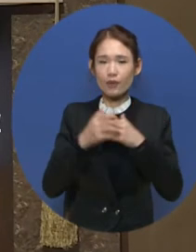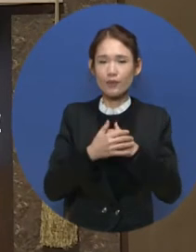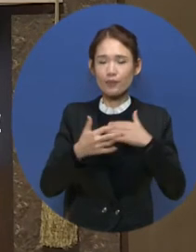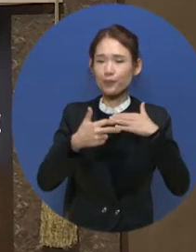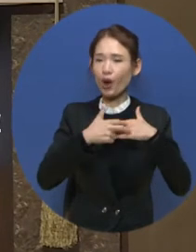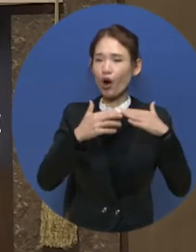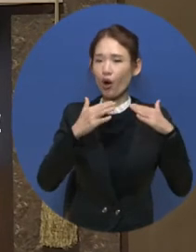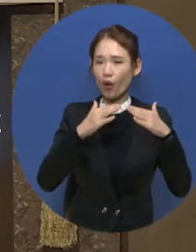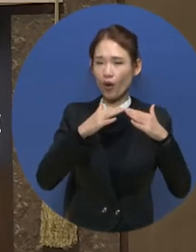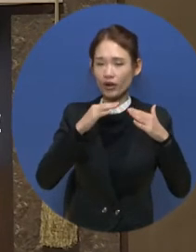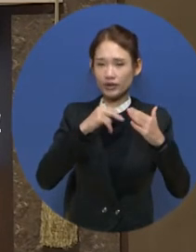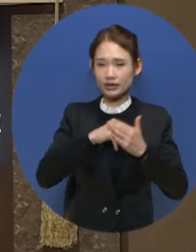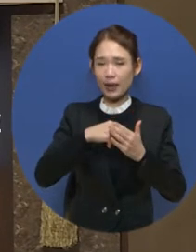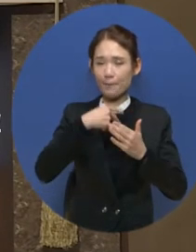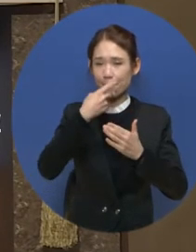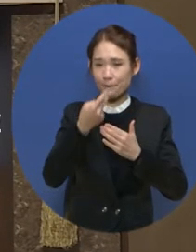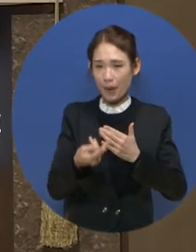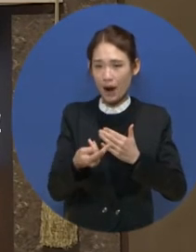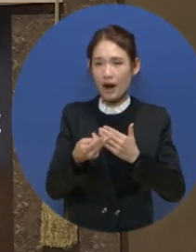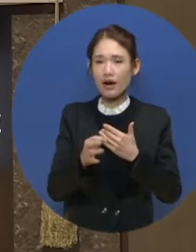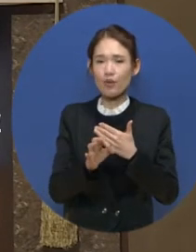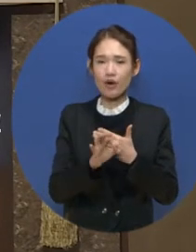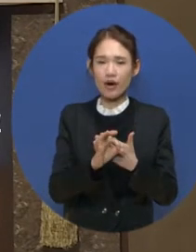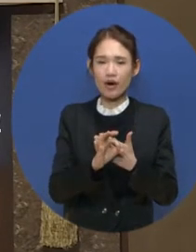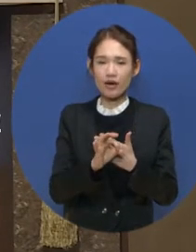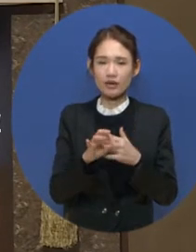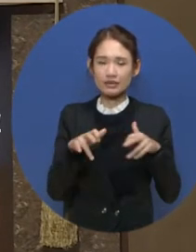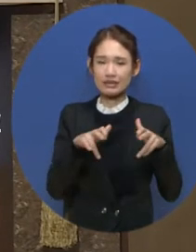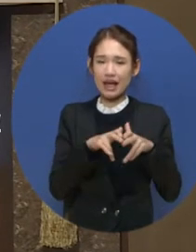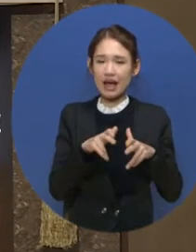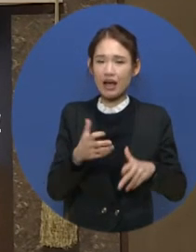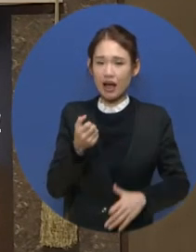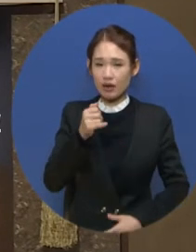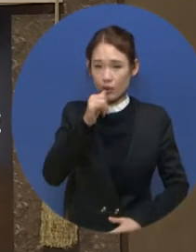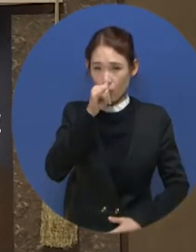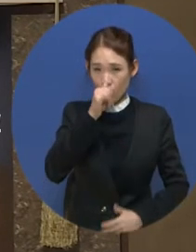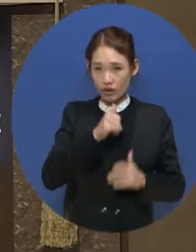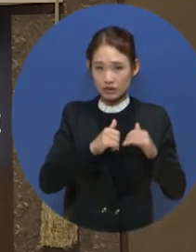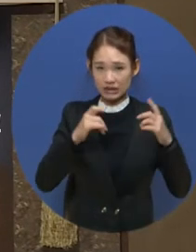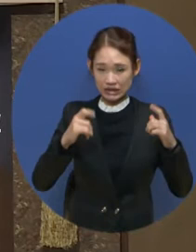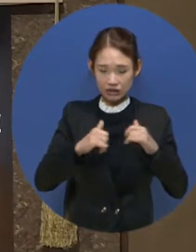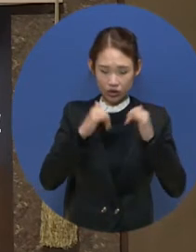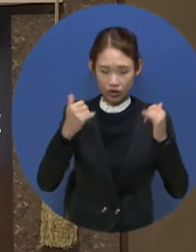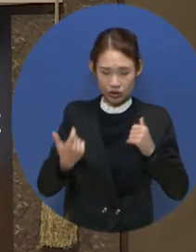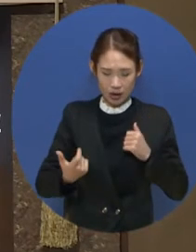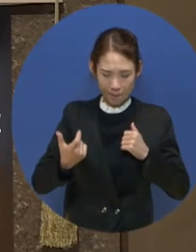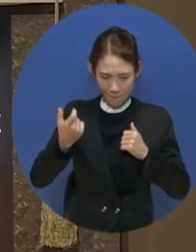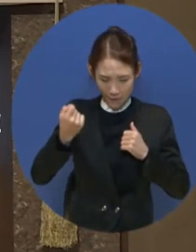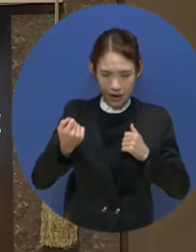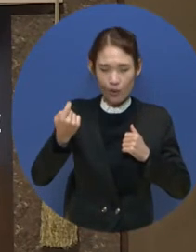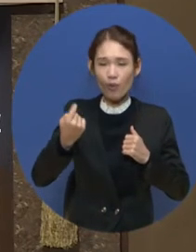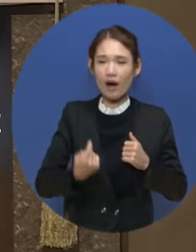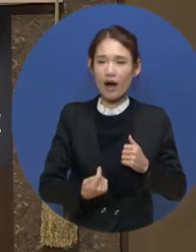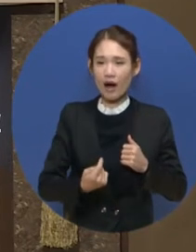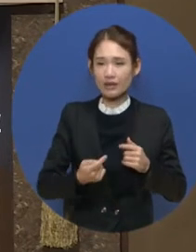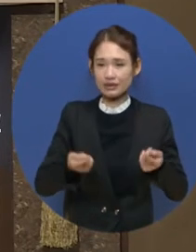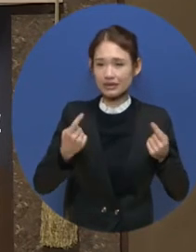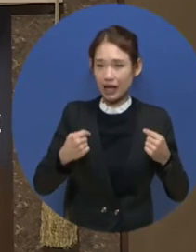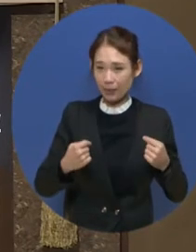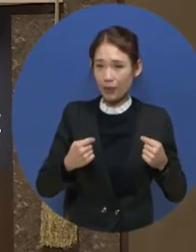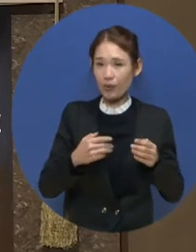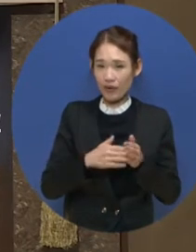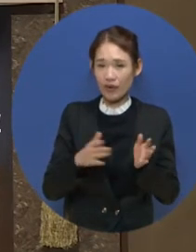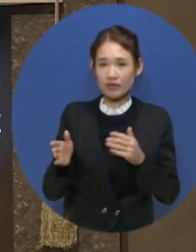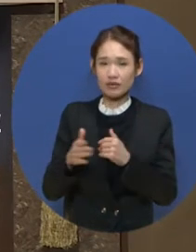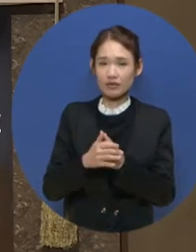병원에서 이제 퇴원을 하면 장애를 갖고 있는 분들이 지역사회를 막바로 나오게 되요 그러면 치료와